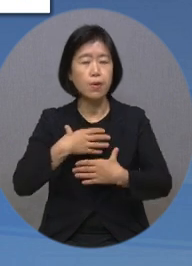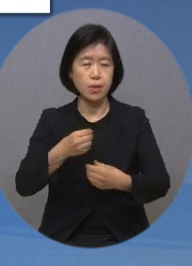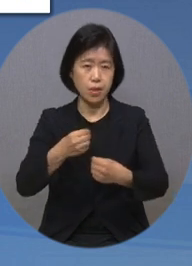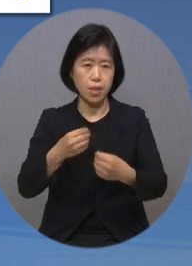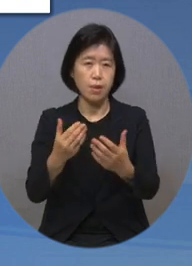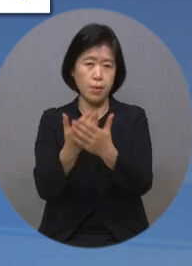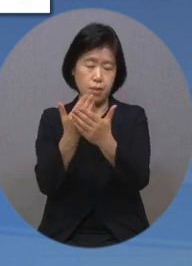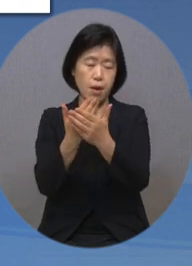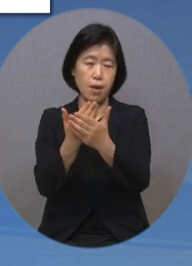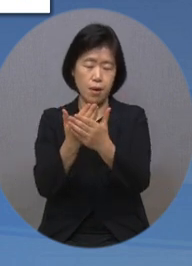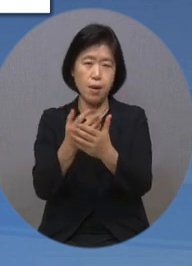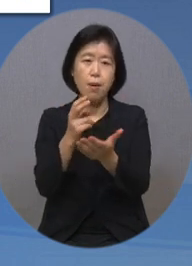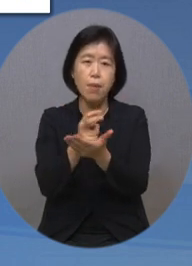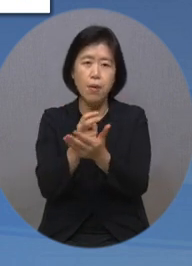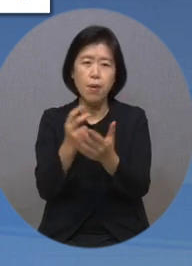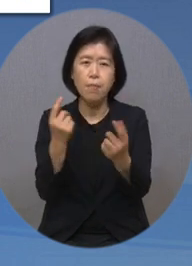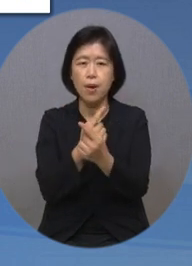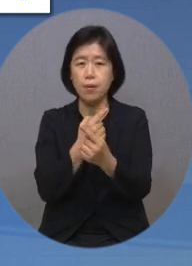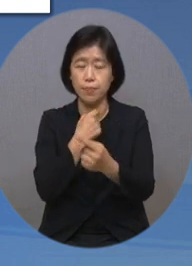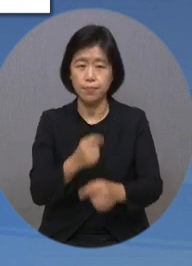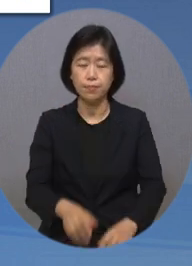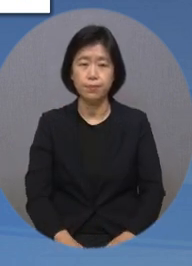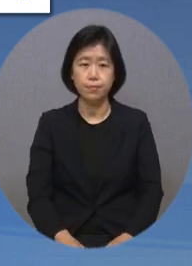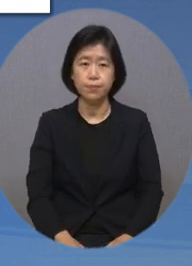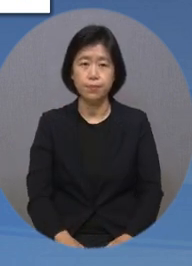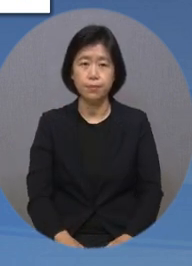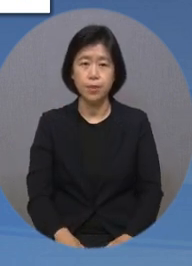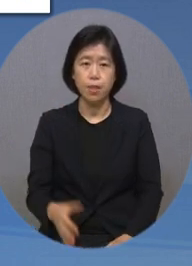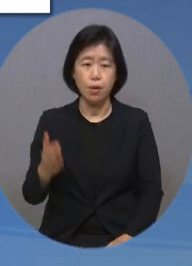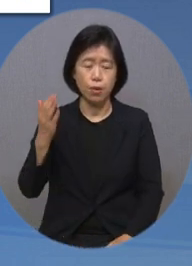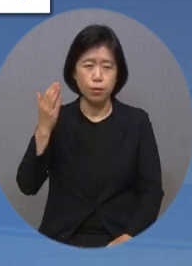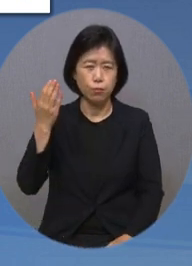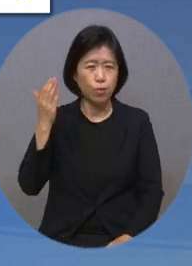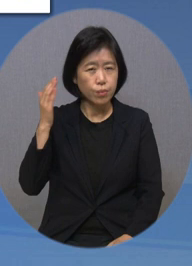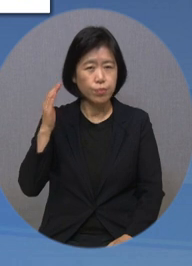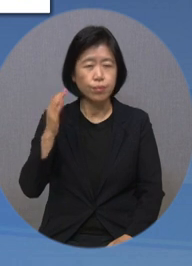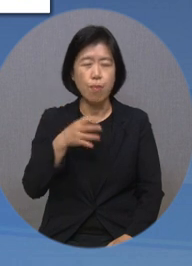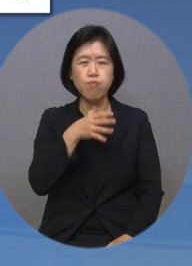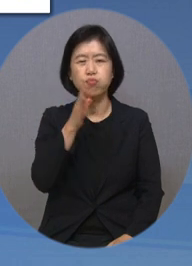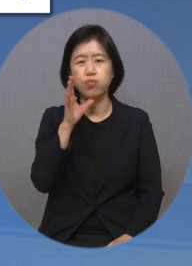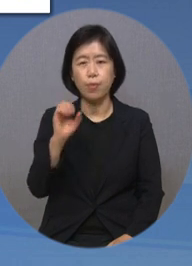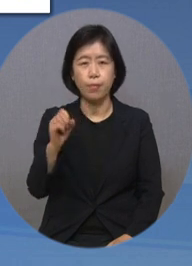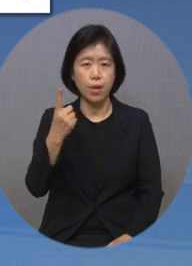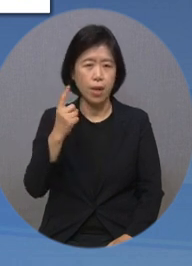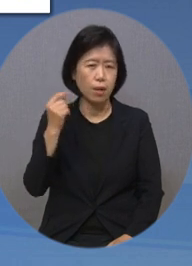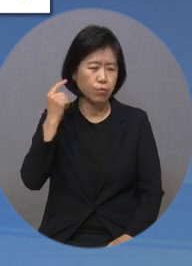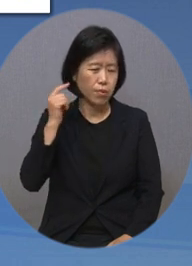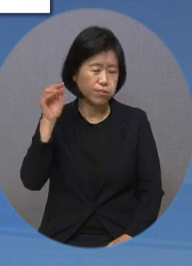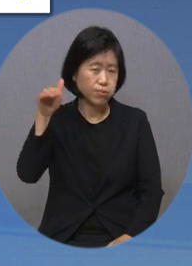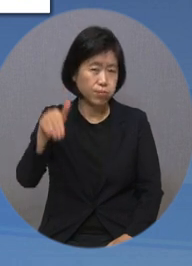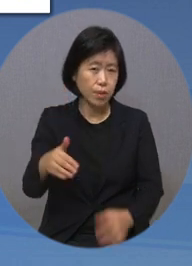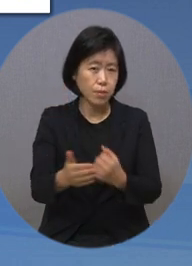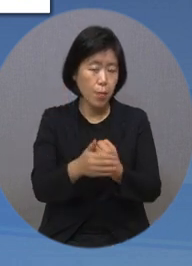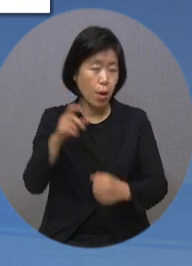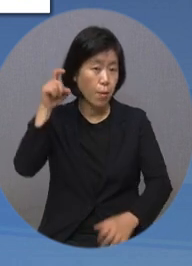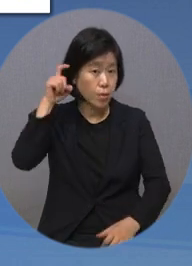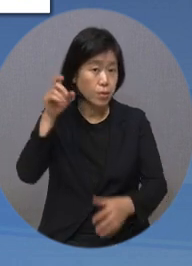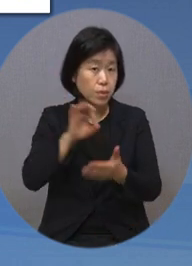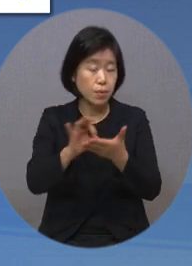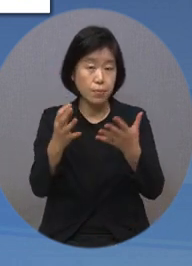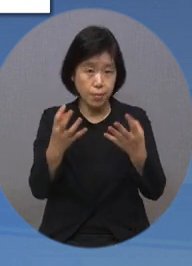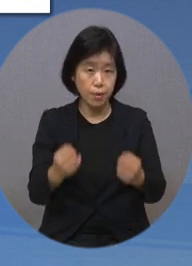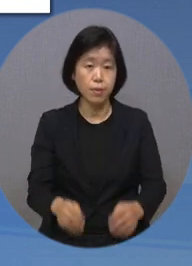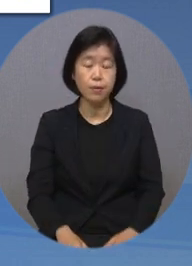개정안을 대표 발의했습니다. 최근 고령에 의한 난청 등으로 보청기기를 착용하는 경우도 늘어나고 있는